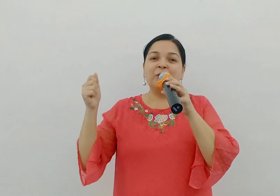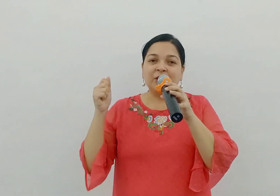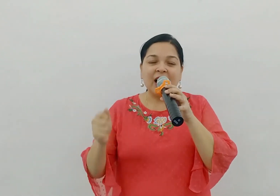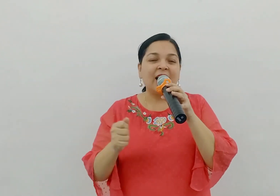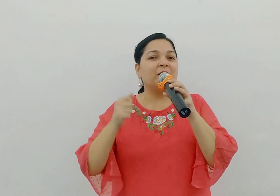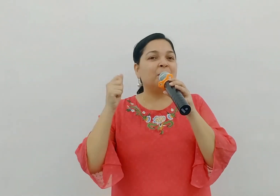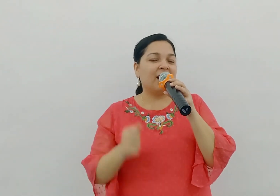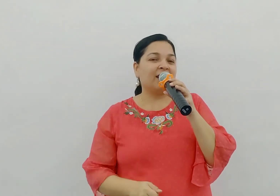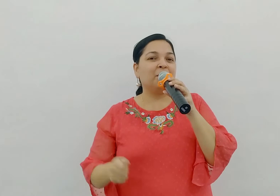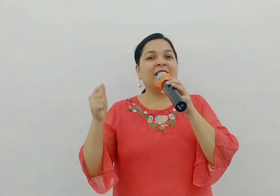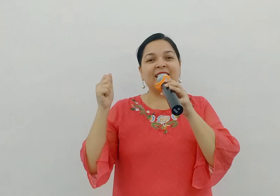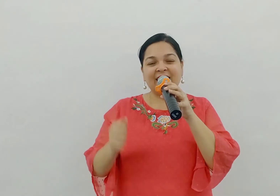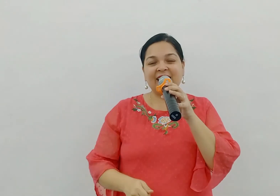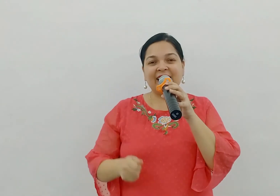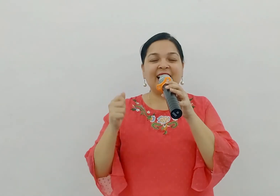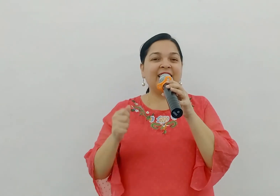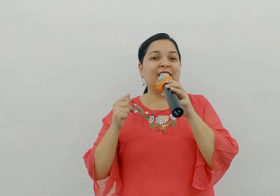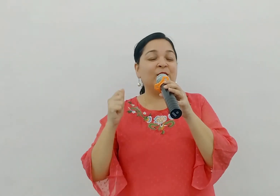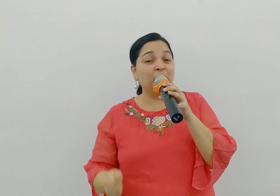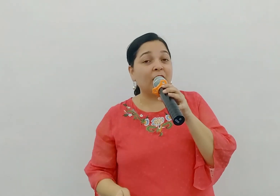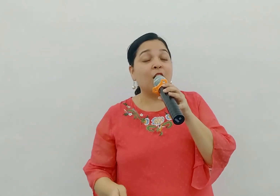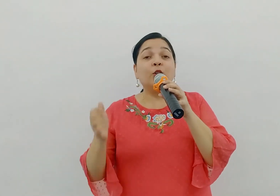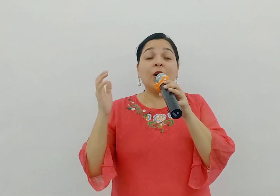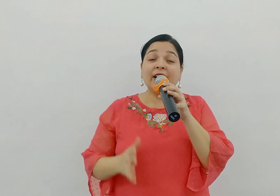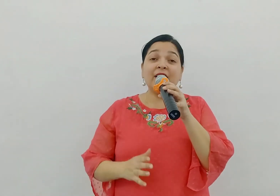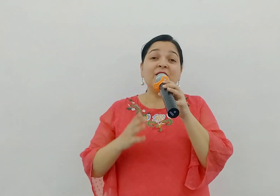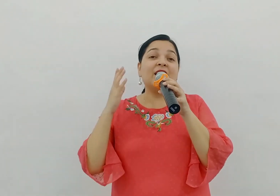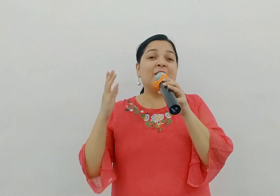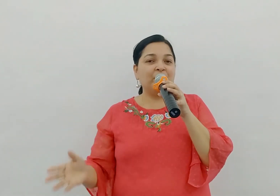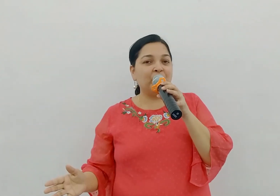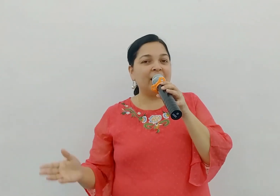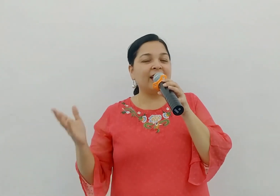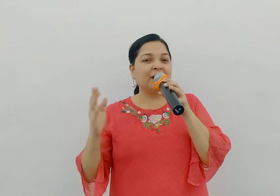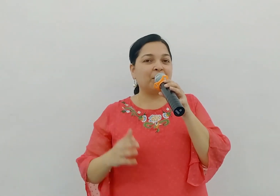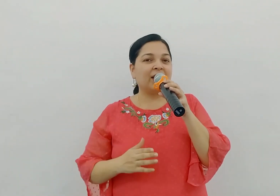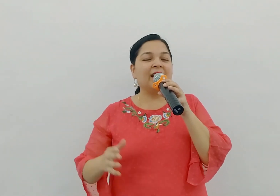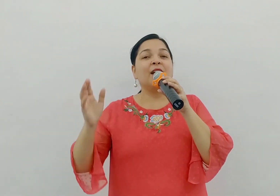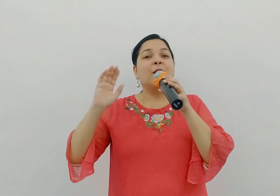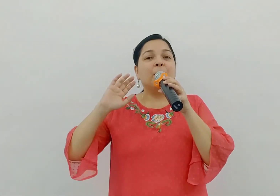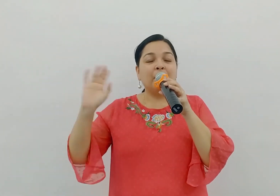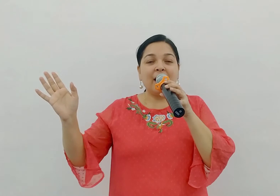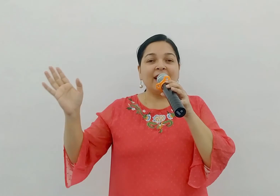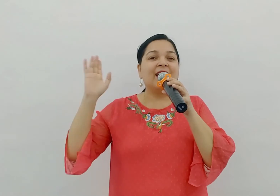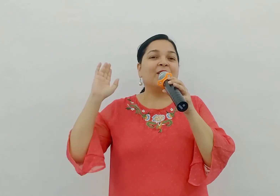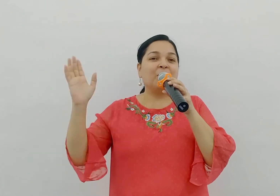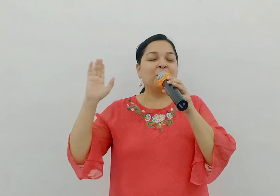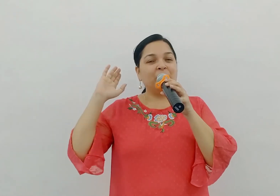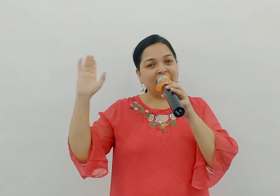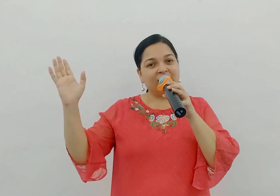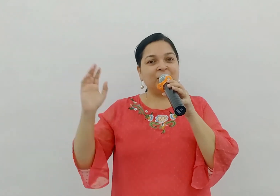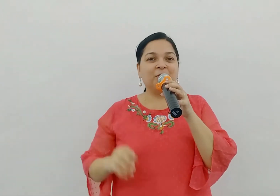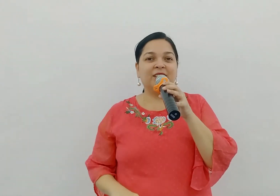उनकी उद्धार की प्रार्थना भी करा रहे हैं। हालेलुया। तो अगले रविवार हम फिर मिलेंगे, तब तक के लिए बाय एंड